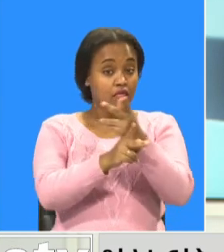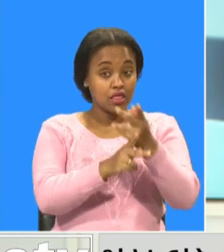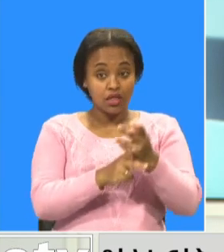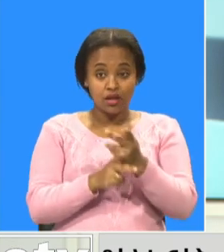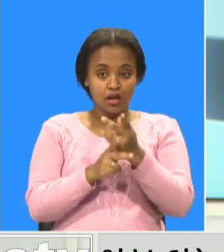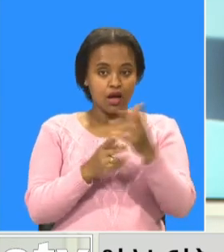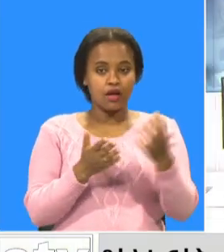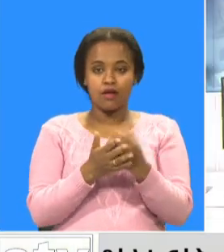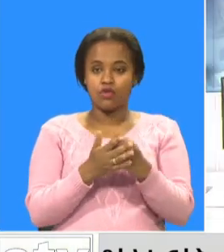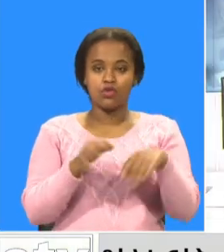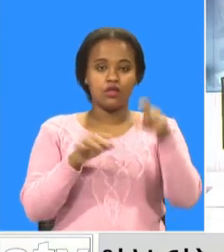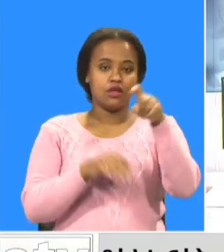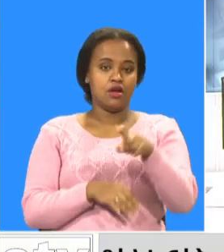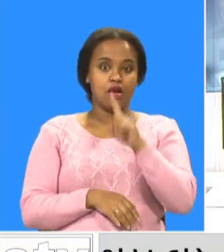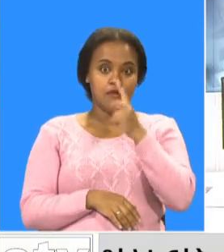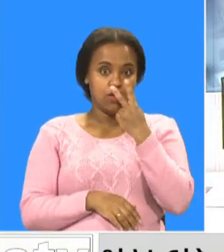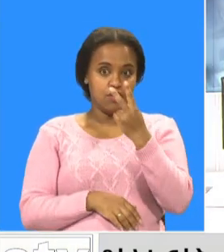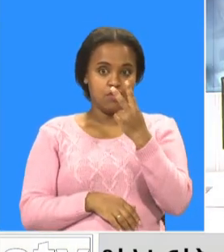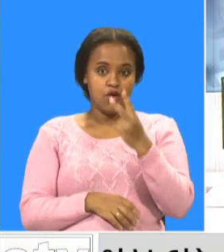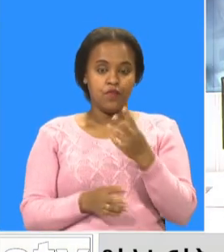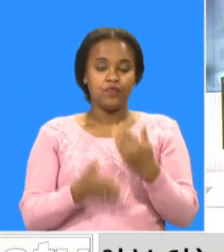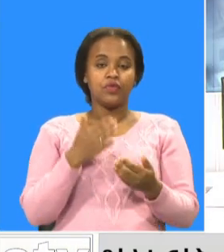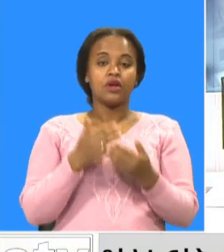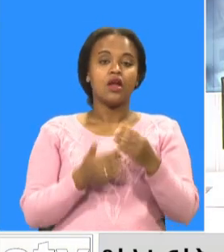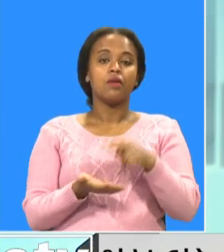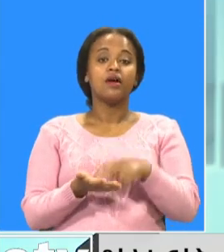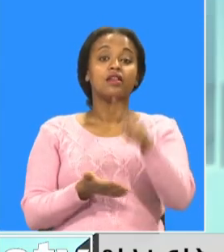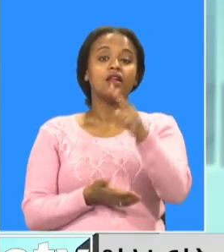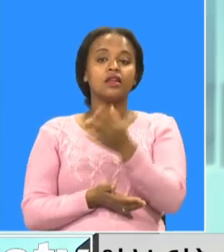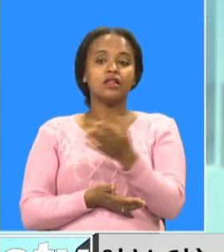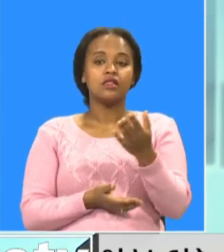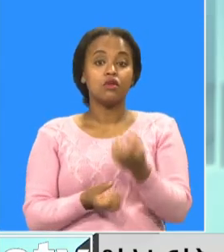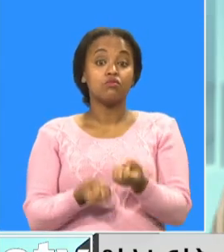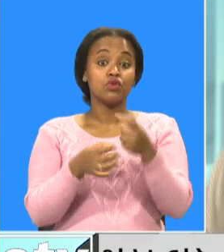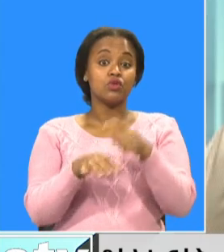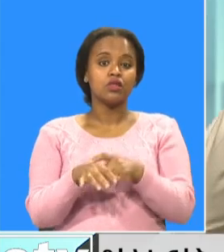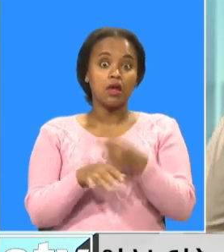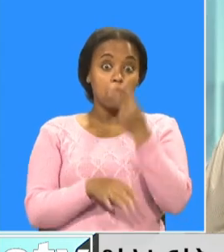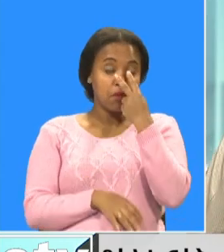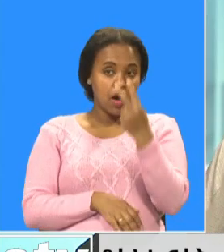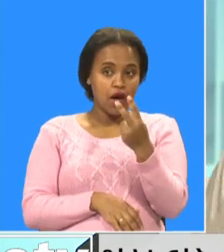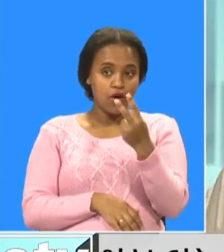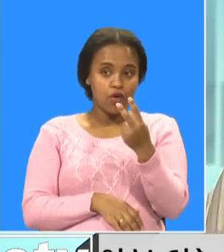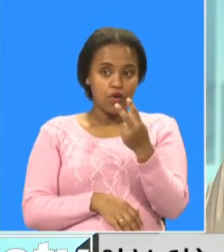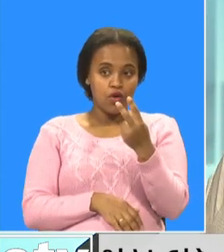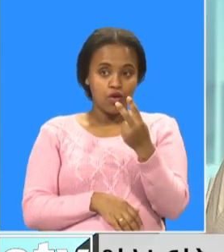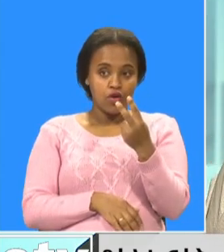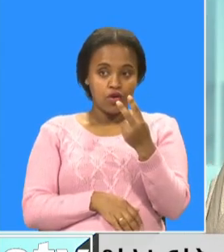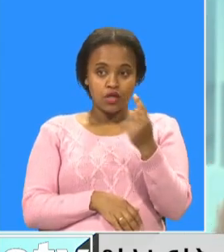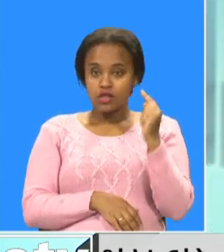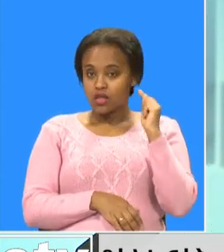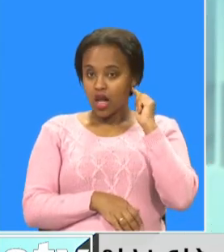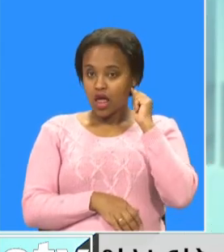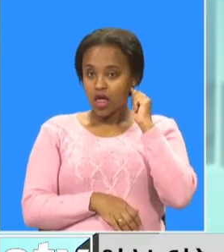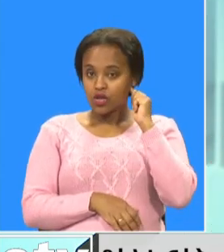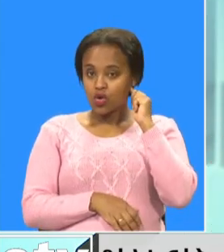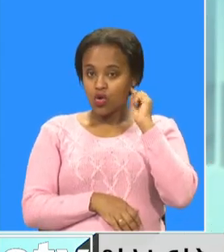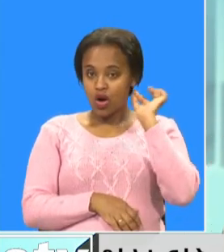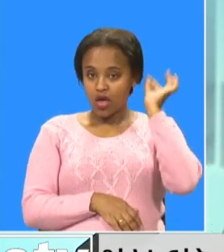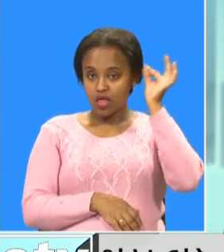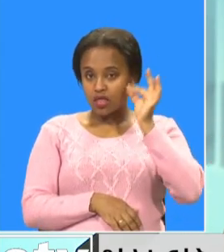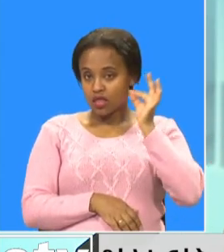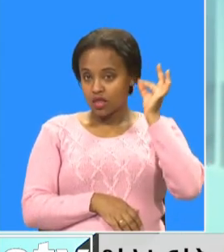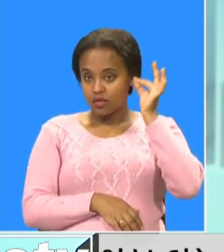ጥንቃቄ መውሰድ እንዳለብን ነው። ምናልባት ያልተነሱ ነገሮች ብዙ ጊዜ የማስተውለው አጠፍ አድርጎ ጆሮ ላይ የማድረግ እዚህ ጋር